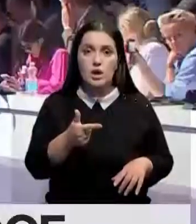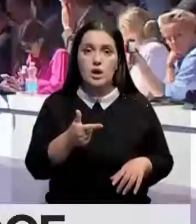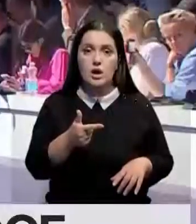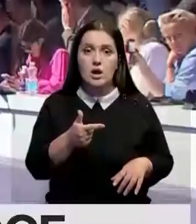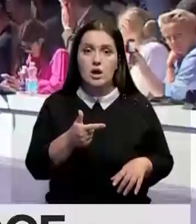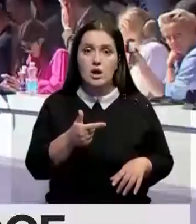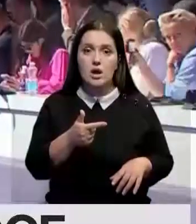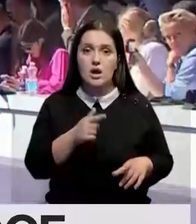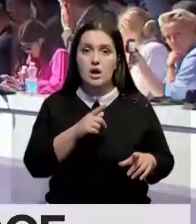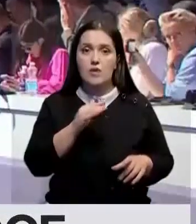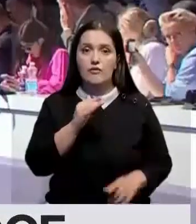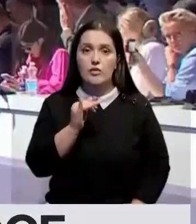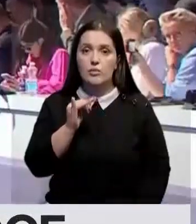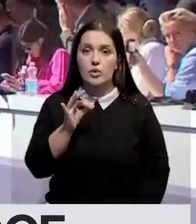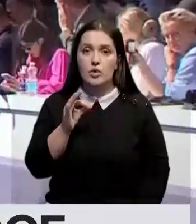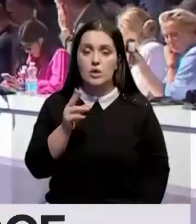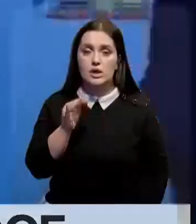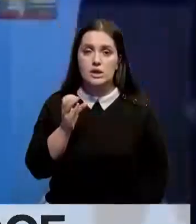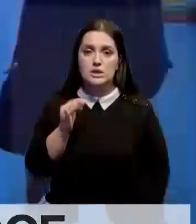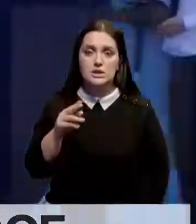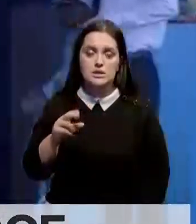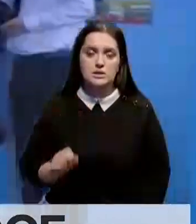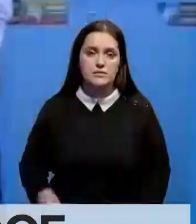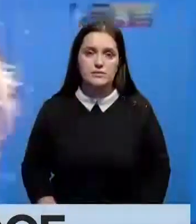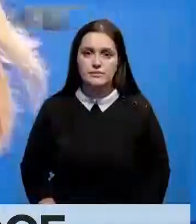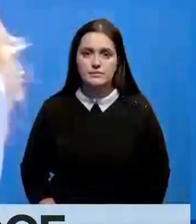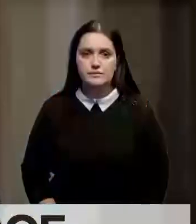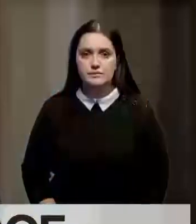что сказал перед отъездом Фумио Кисида.